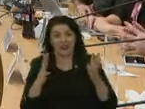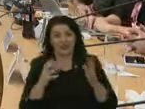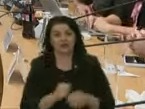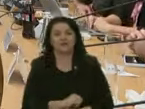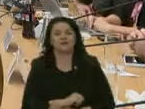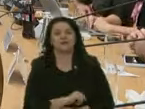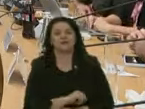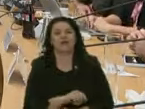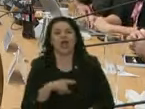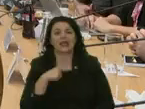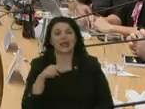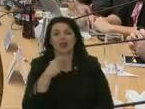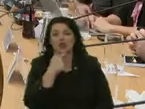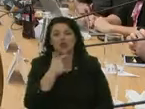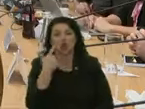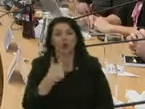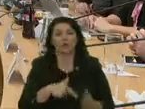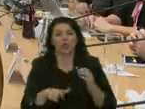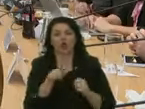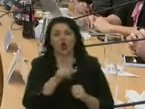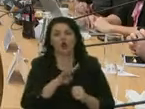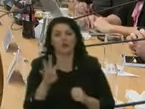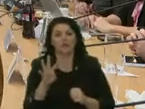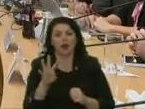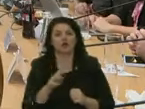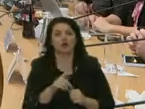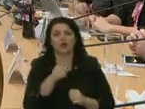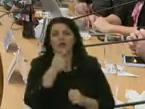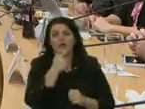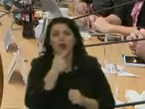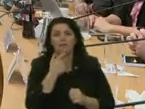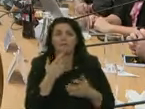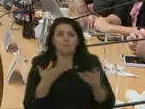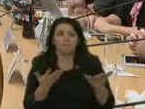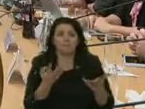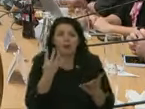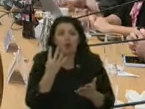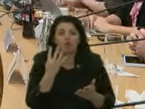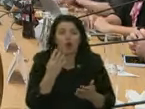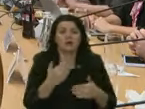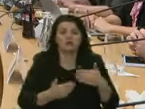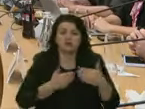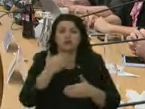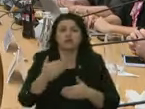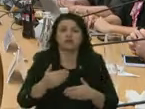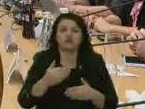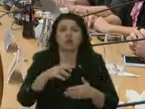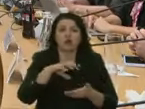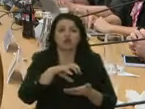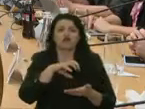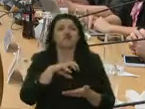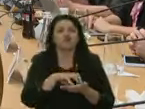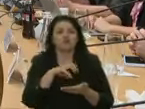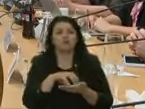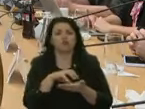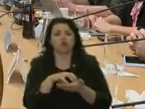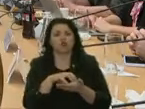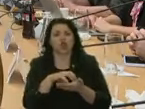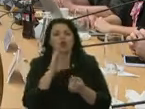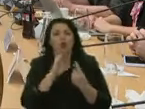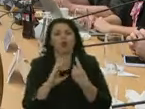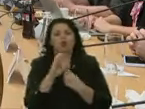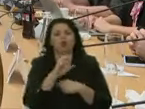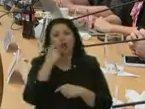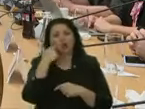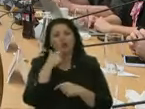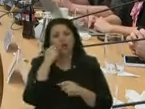Este 2024, cred că de cel puțin 4 ani de zile și Centrul Cultural Clujan a depus nenumărate solicitări prin care se